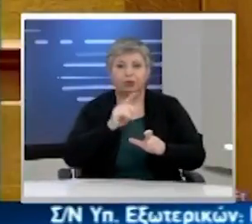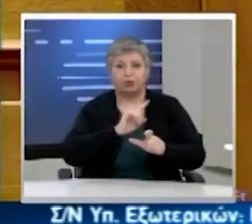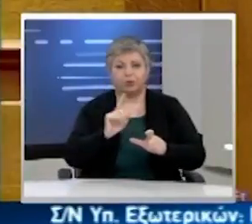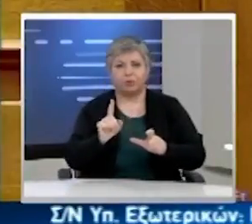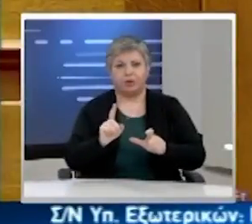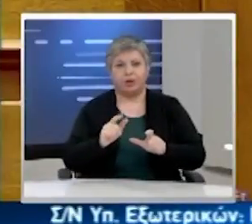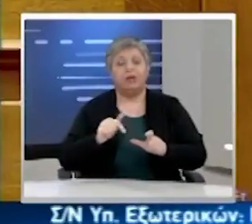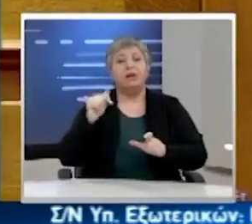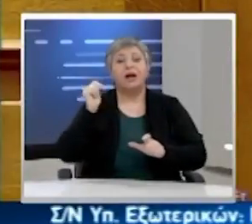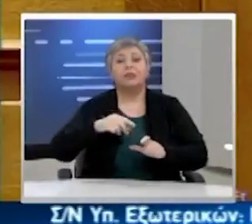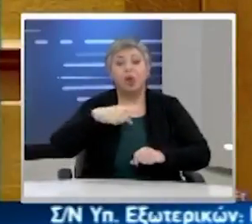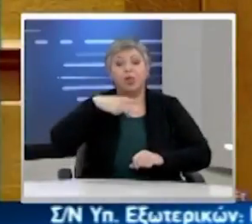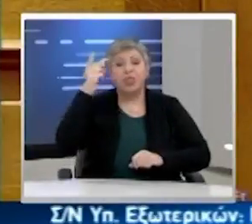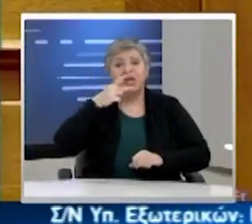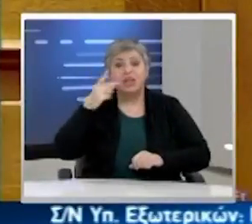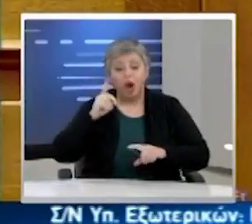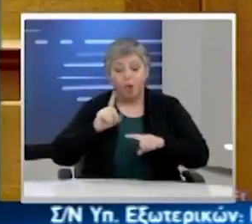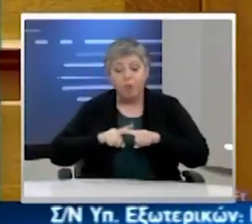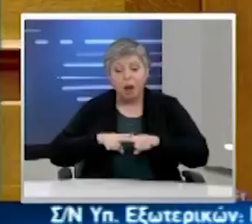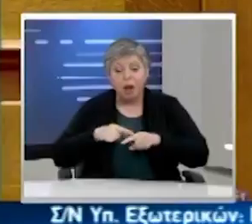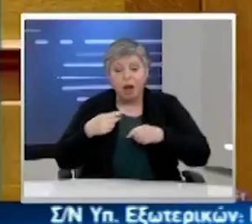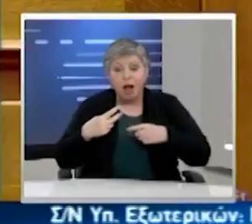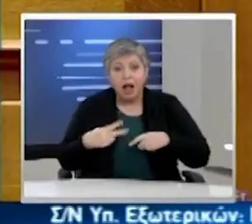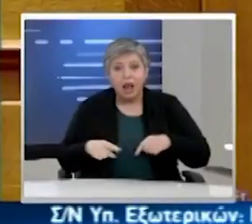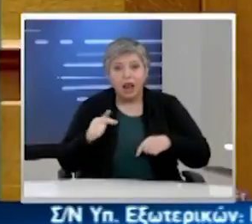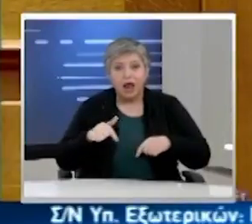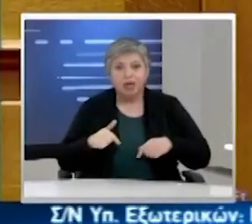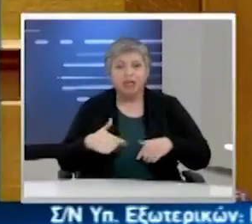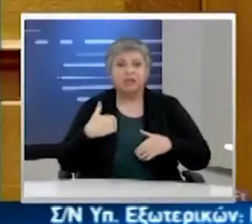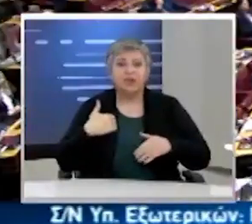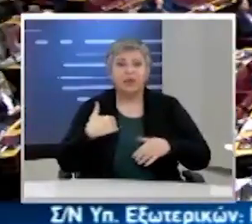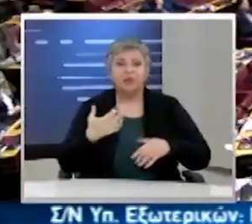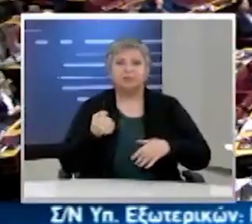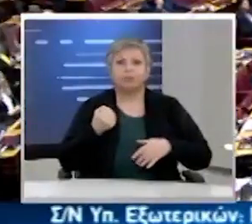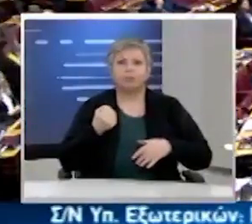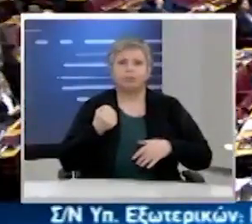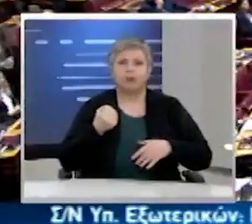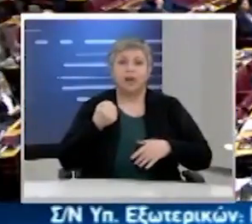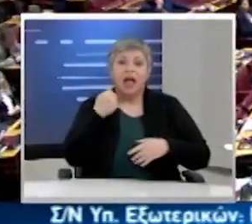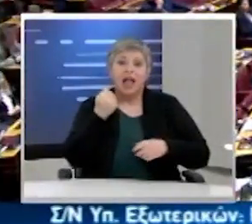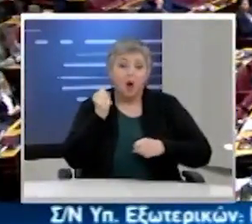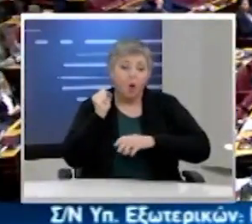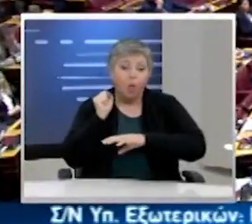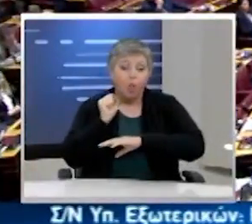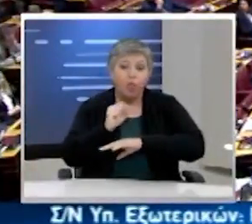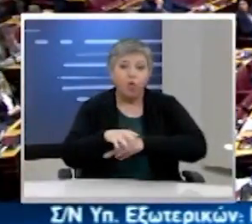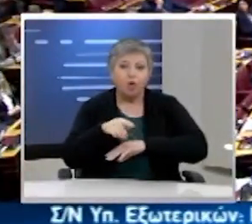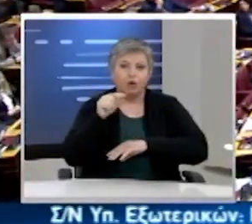от этого права, которым обладает наша страна, я не собираюсь отказываться». Решающее